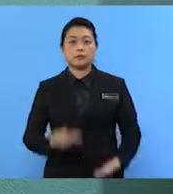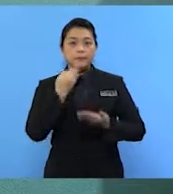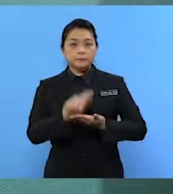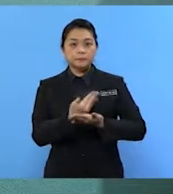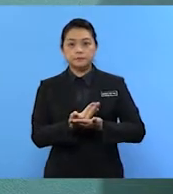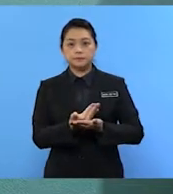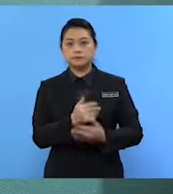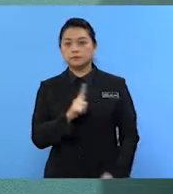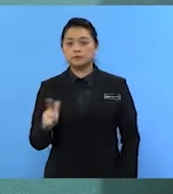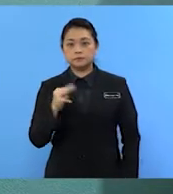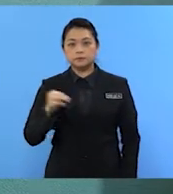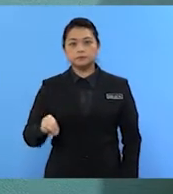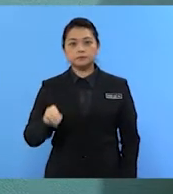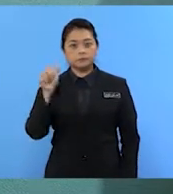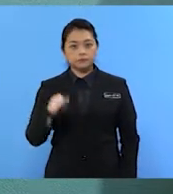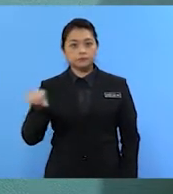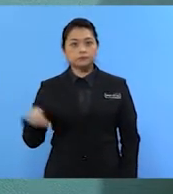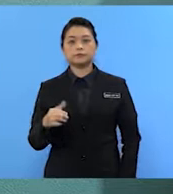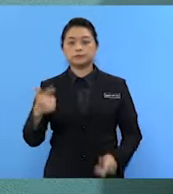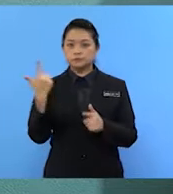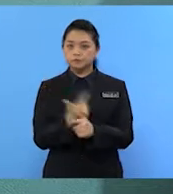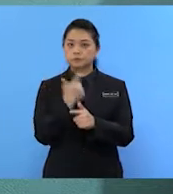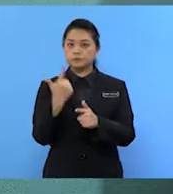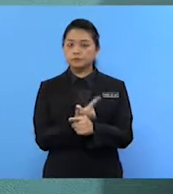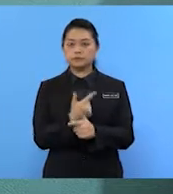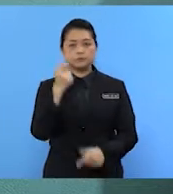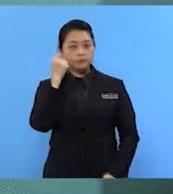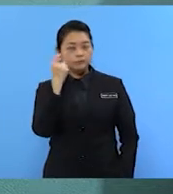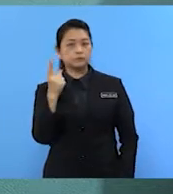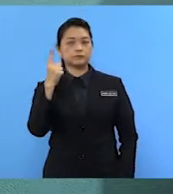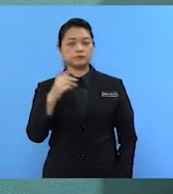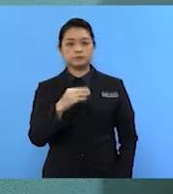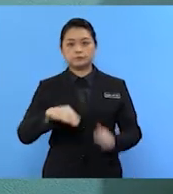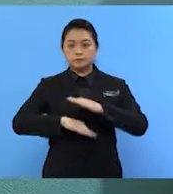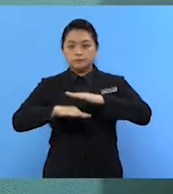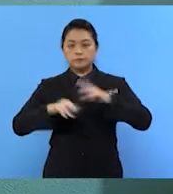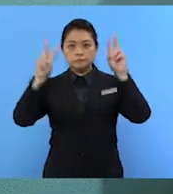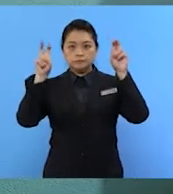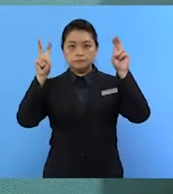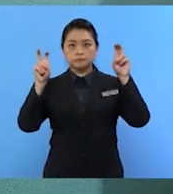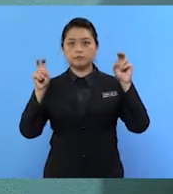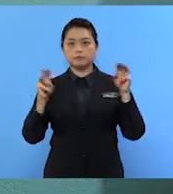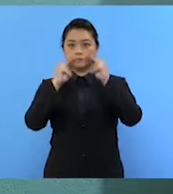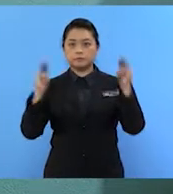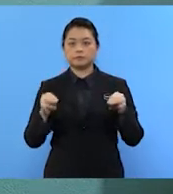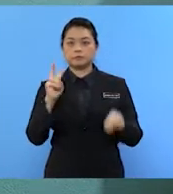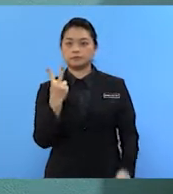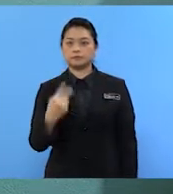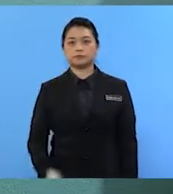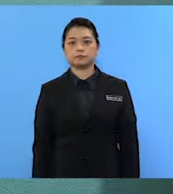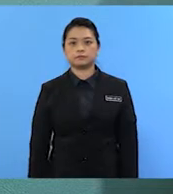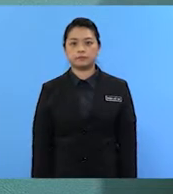Baiklah, murid-murid boleh membuat latihan pemahaman di bawah tajuk matriks songsang.